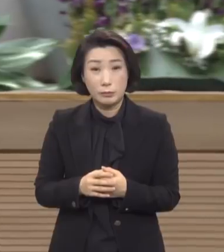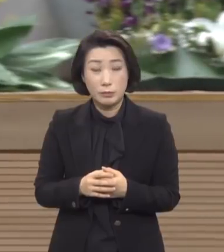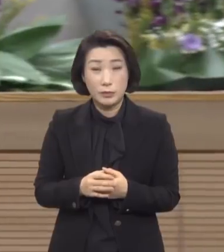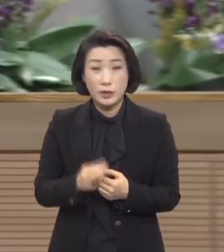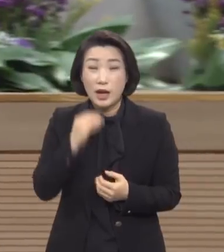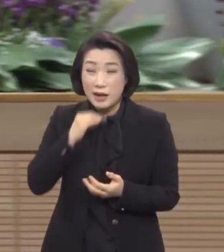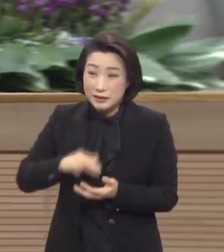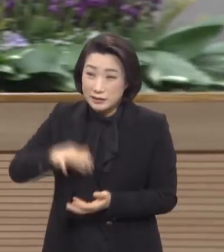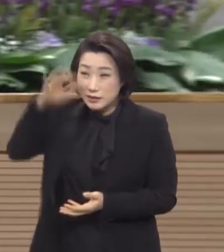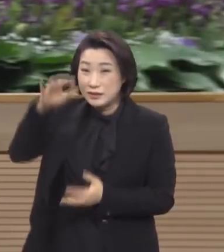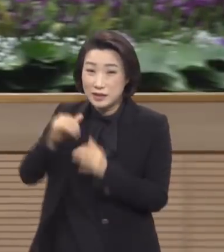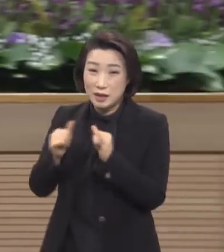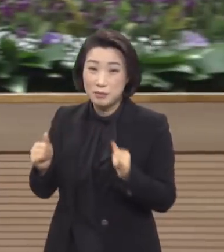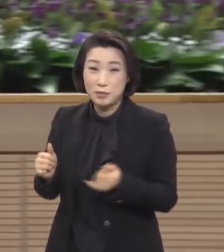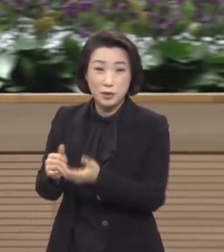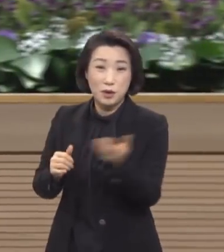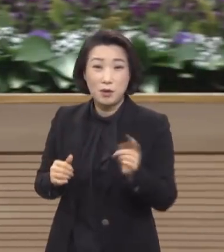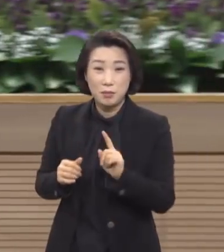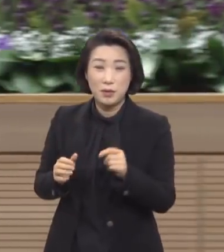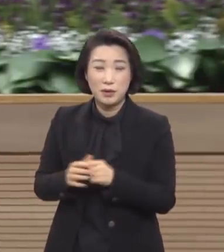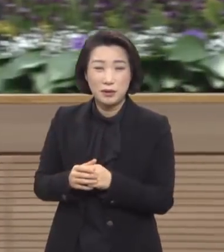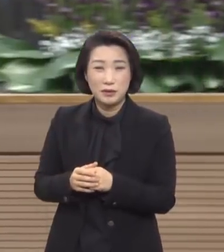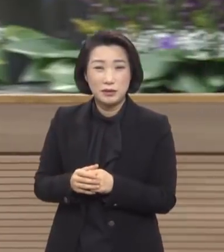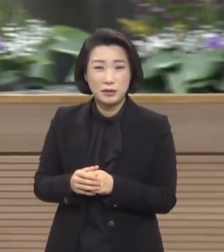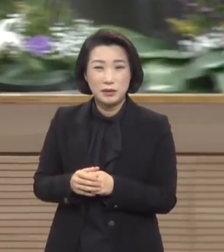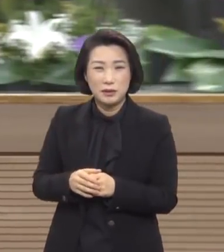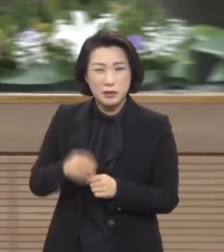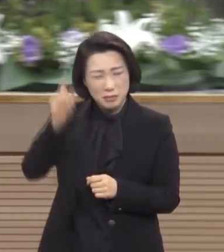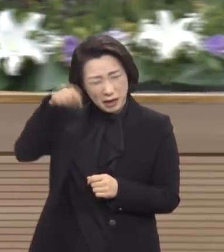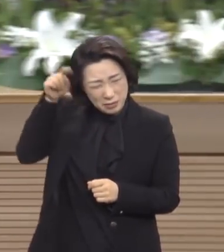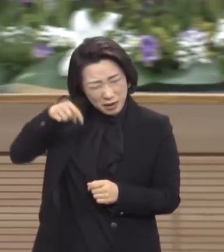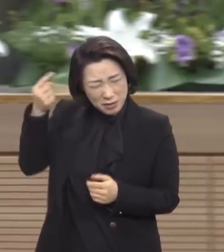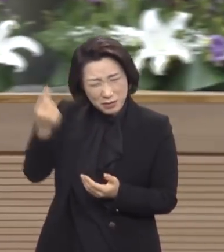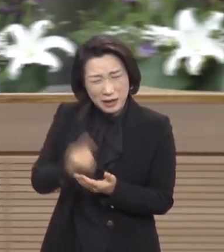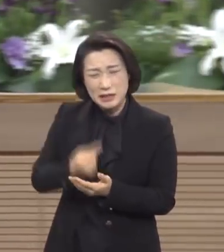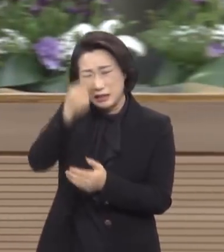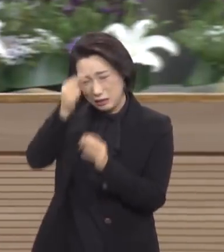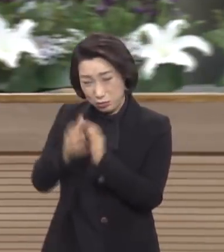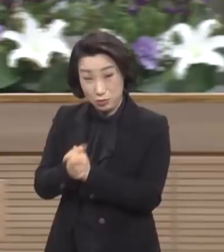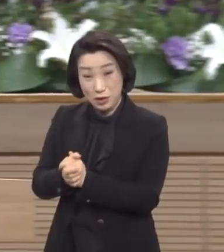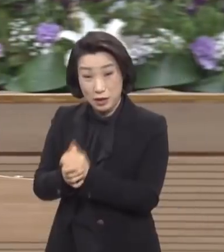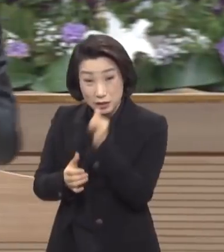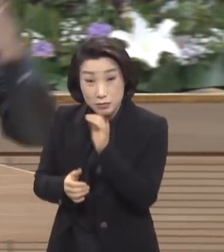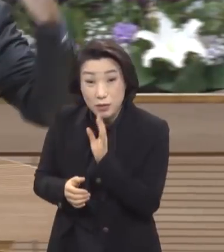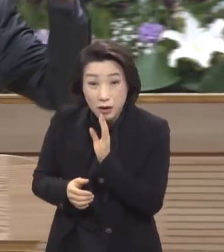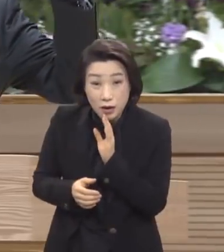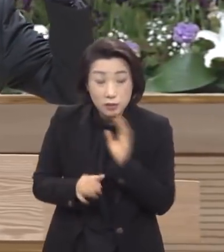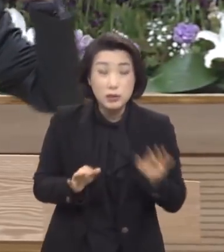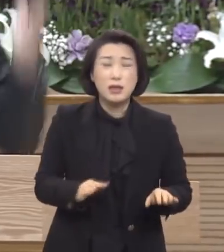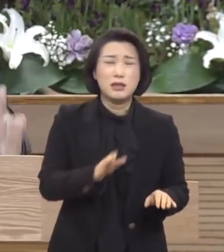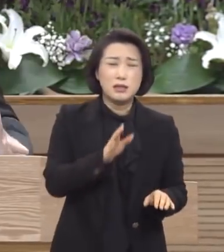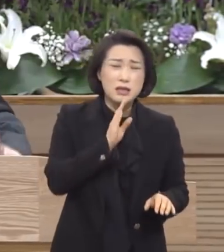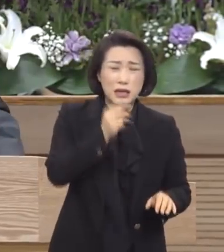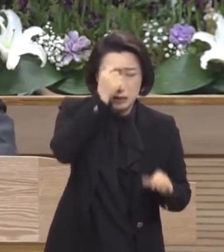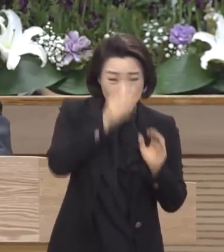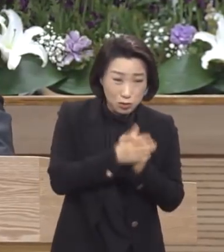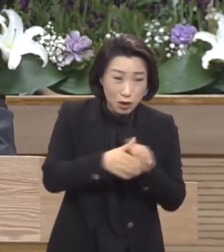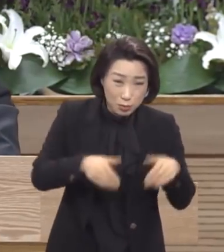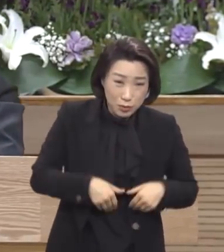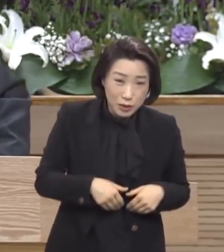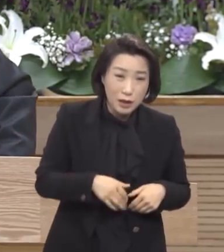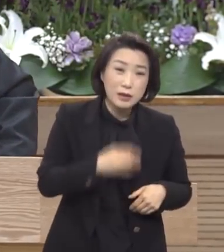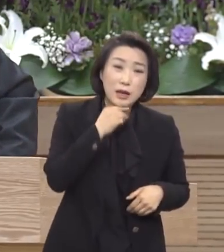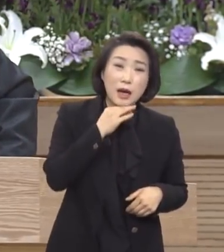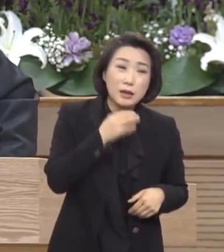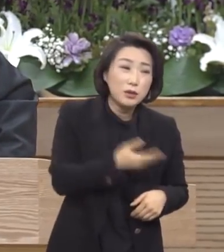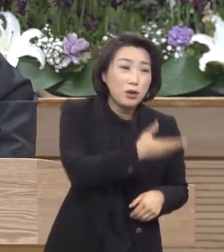연세가 드신 분들은 매일 나와 기도하는데 진짜 기도해야 할 연령이